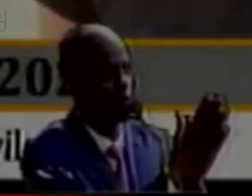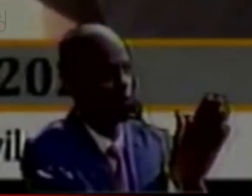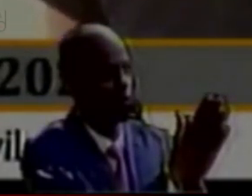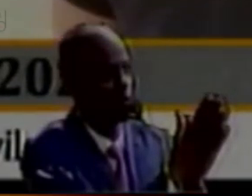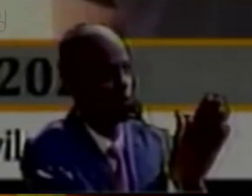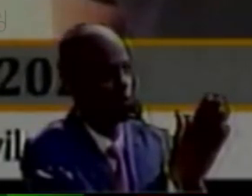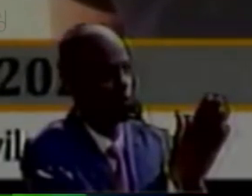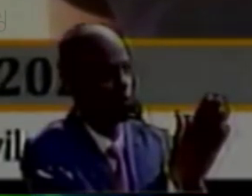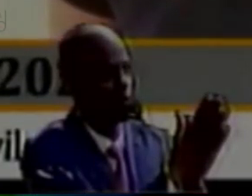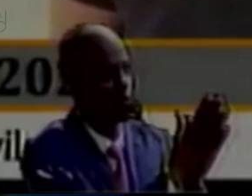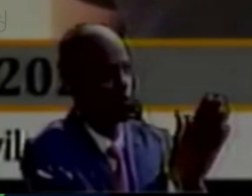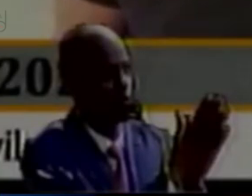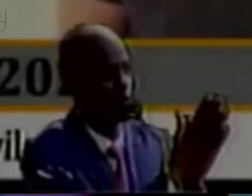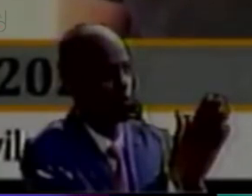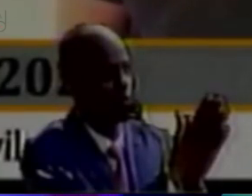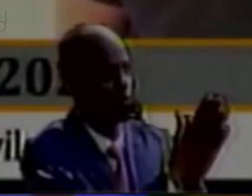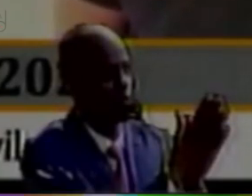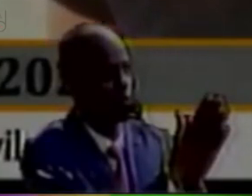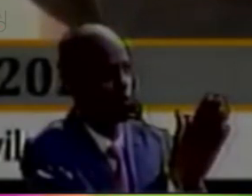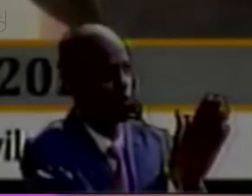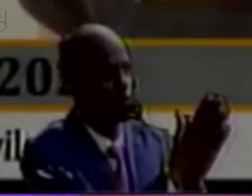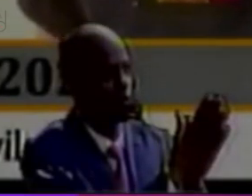pompiers qui viennent pour